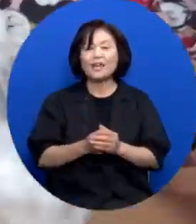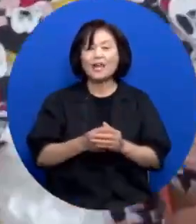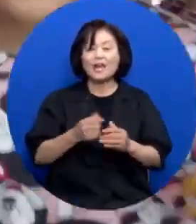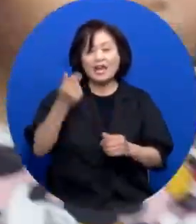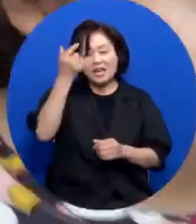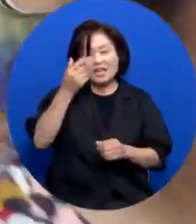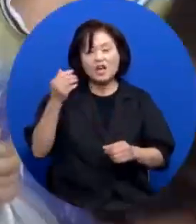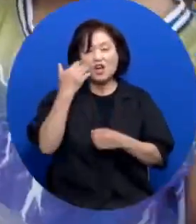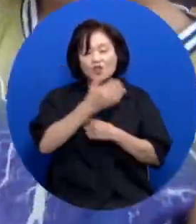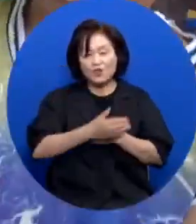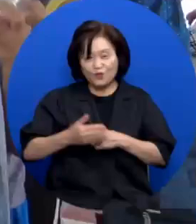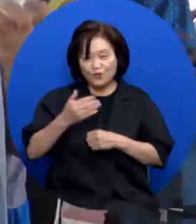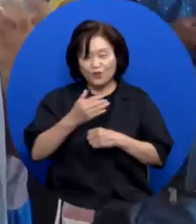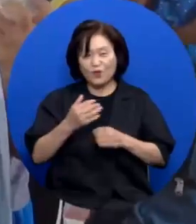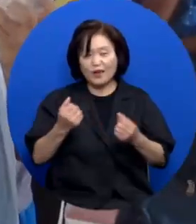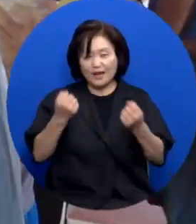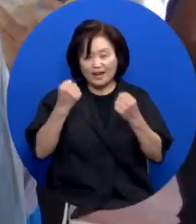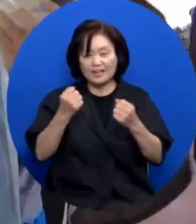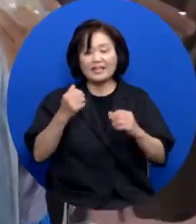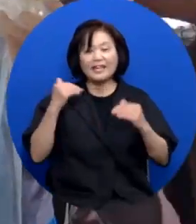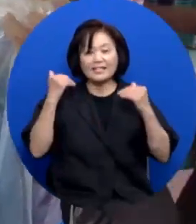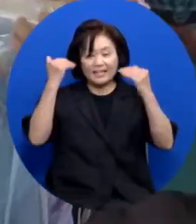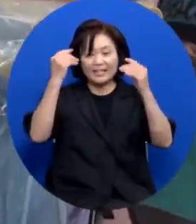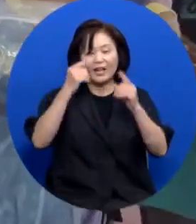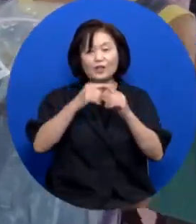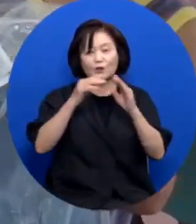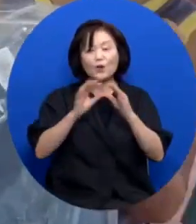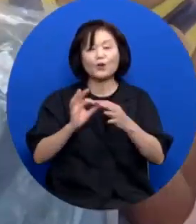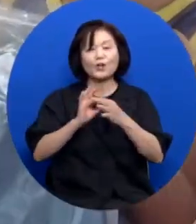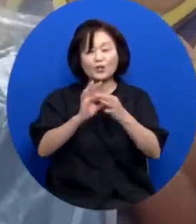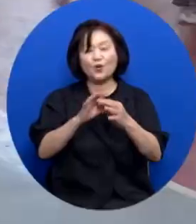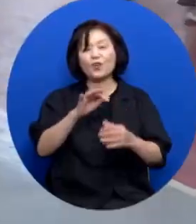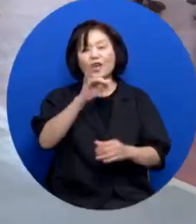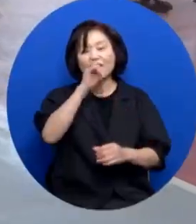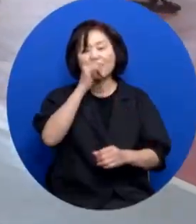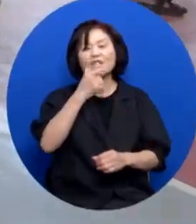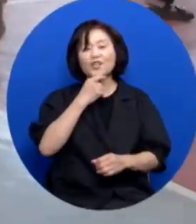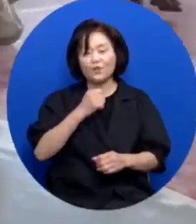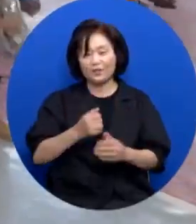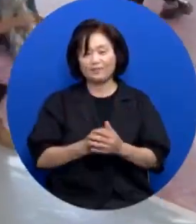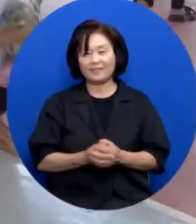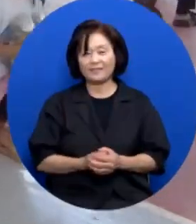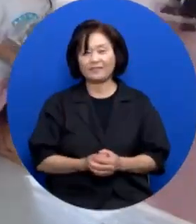강건히 자라나길 기대합니다. 필리핀 라스피냐스 뿔로에서 CTS 뉴스 윤열입니다.